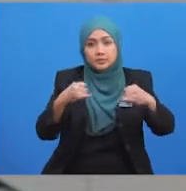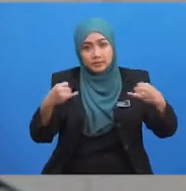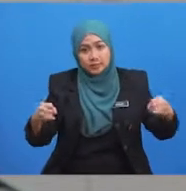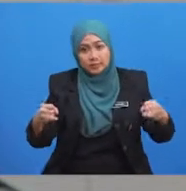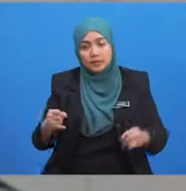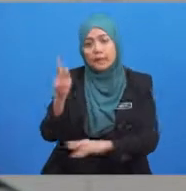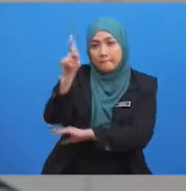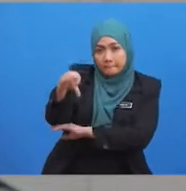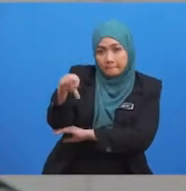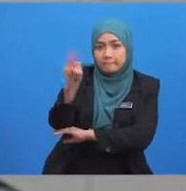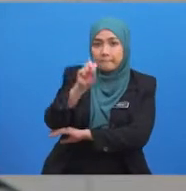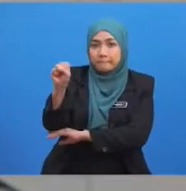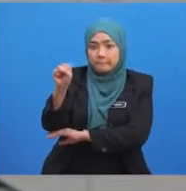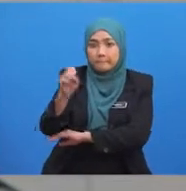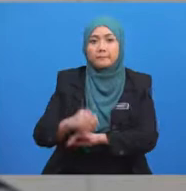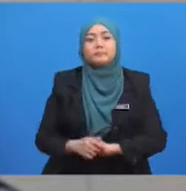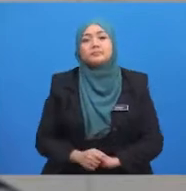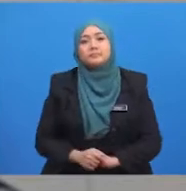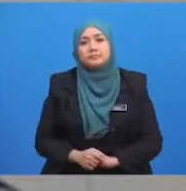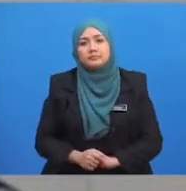jenis-jenis polimer sintetik.